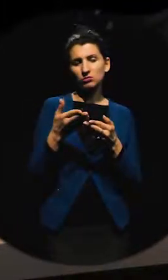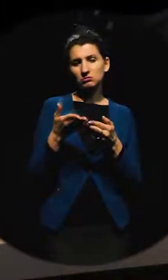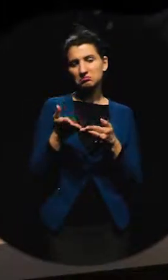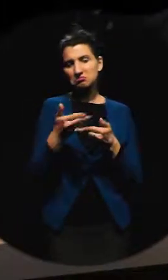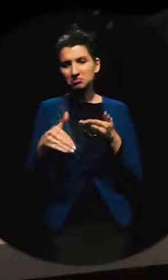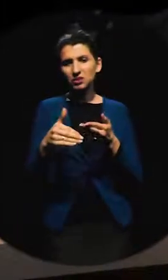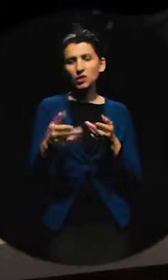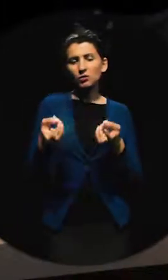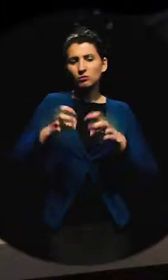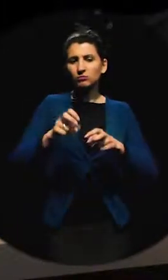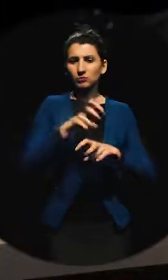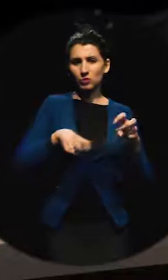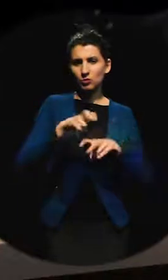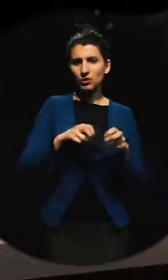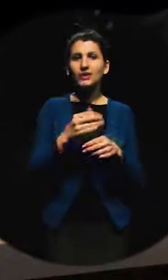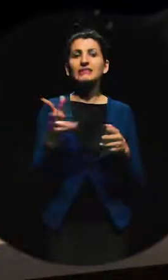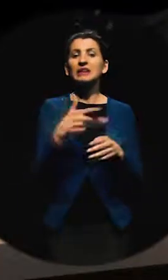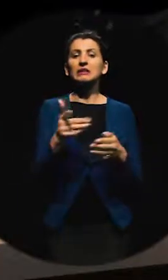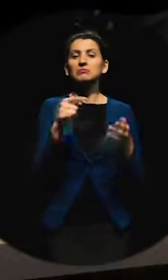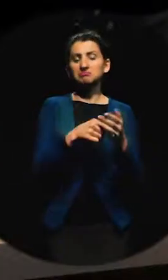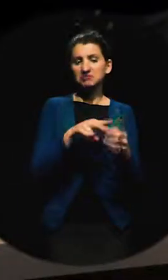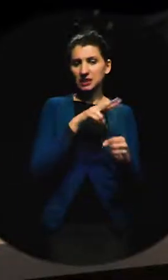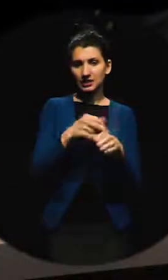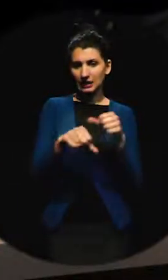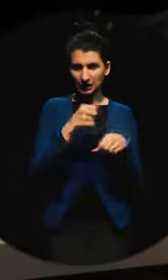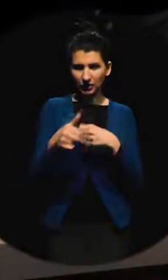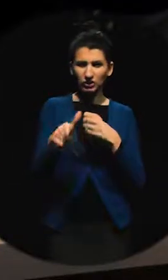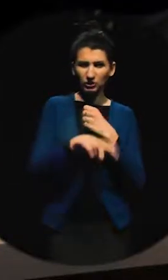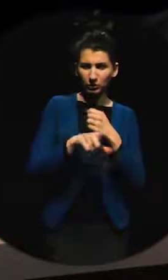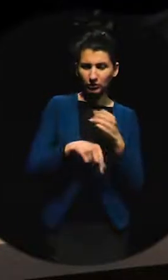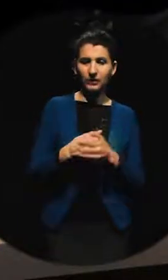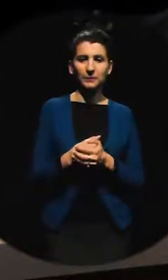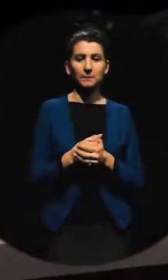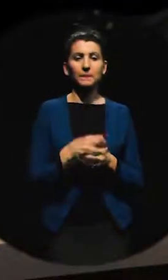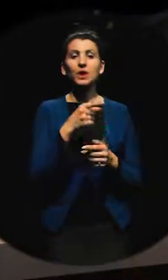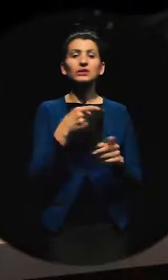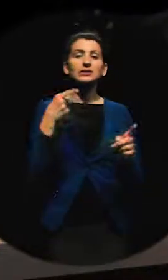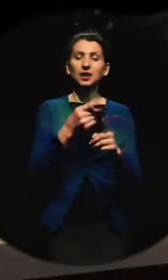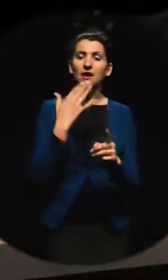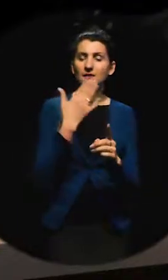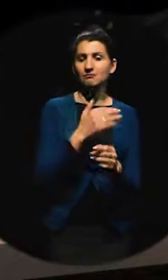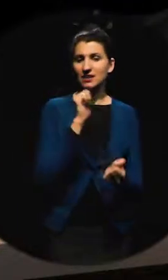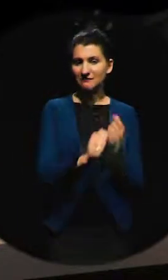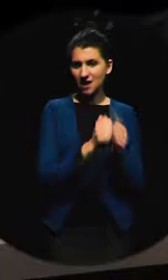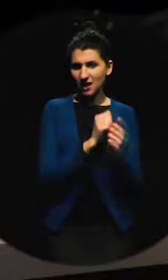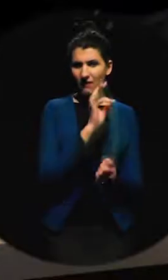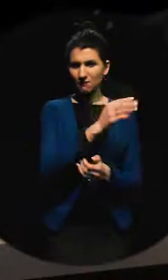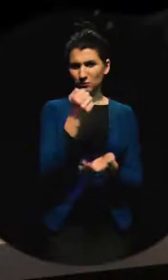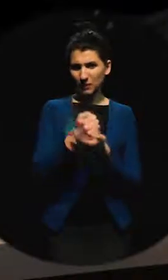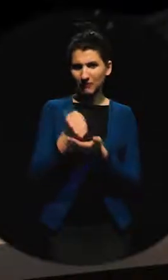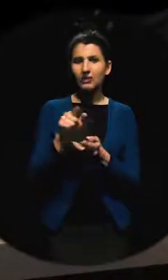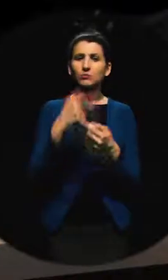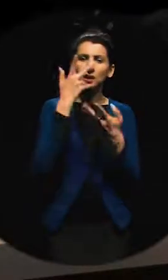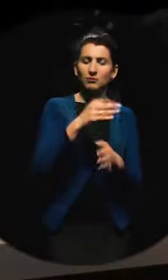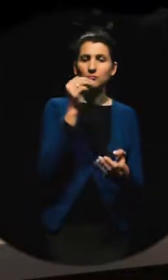70., stając się siłą rozpoznawalną m.in. dzięki przyjętym strategiom działania i walki, uwidaczniającym określone problemy i